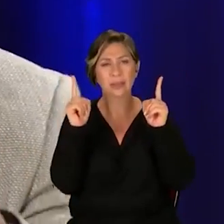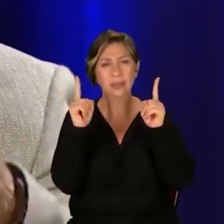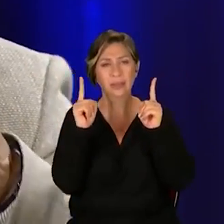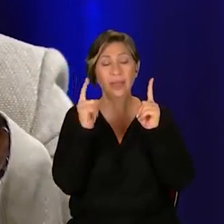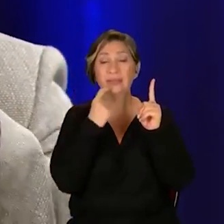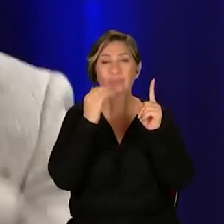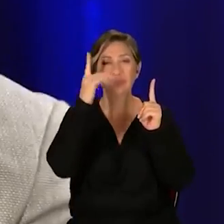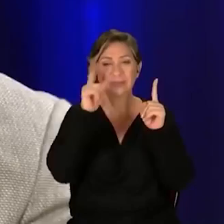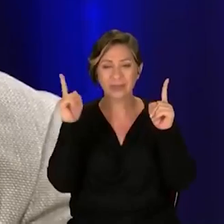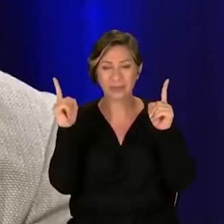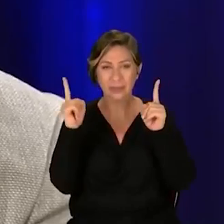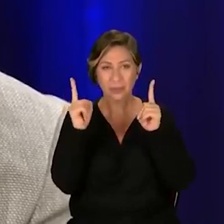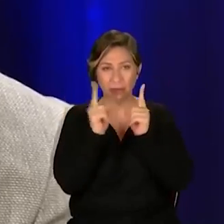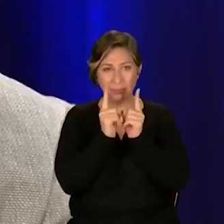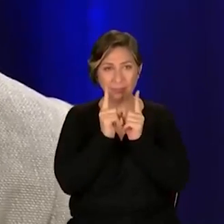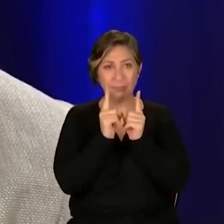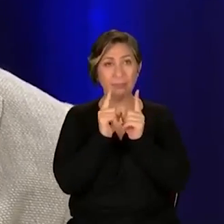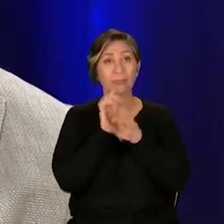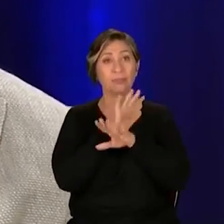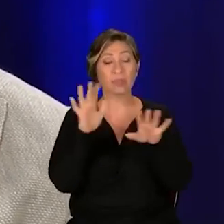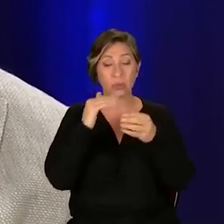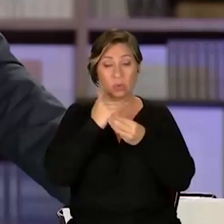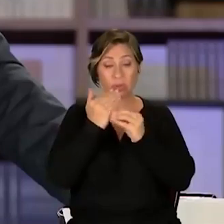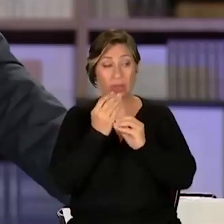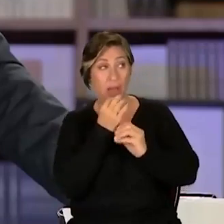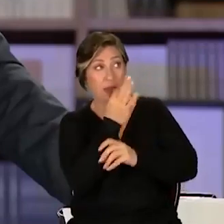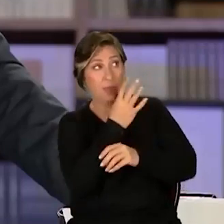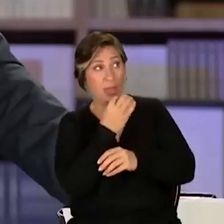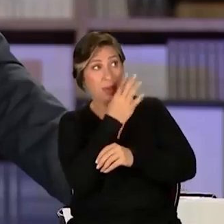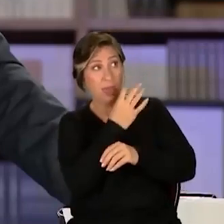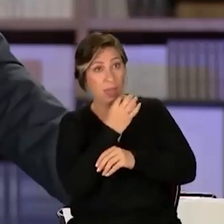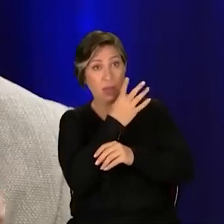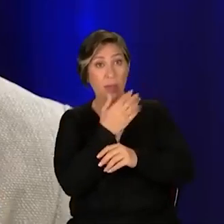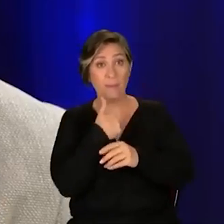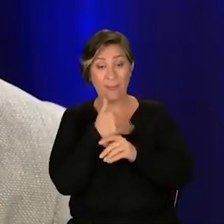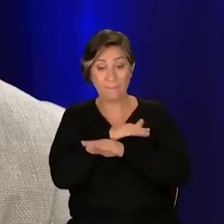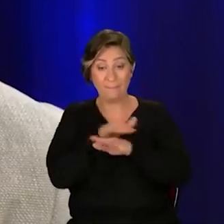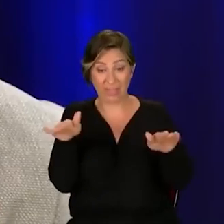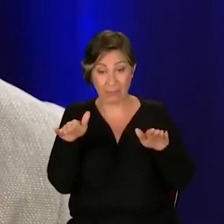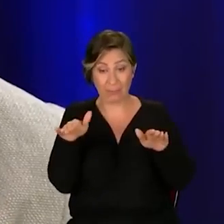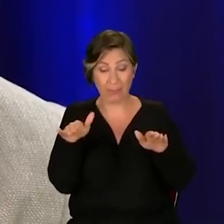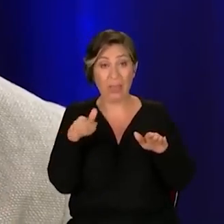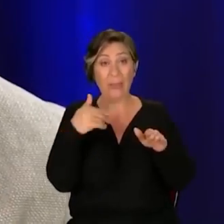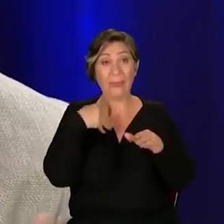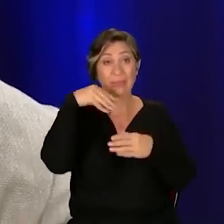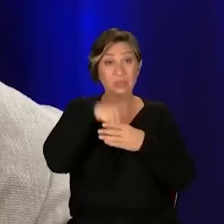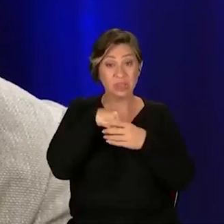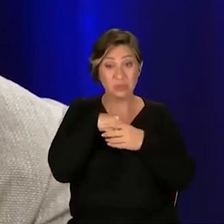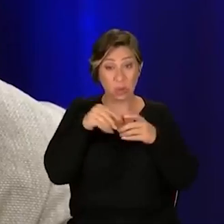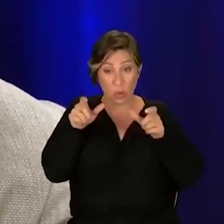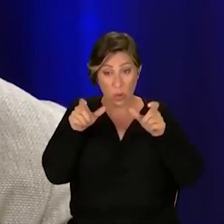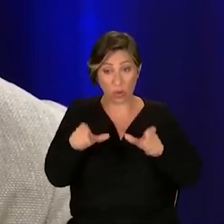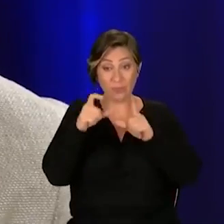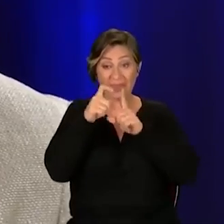kısalıyor. Bir süre sonra bittiği zaman hücreye sinyal veriyor. Diyor ki bak diyor, ben artık bittim diyor. Bu benim içimde